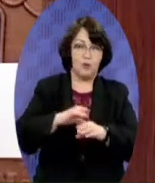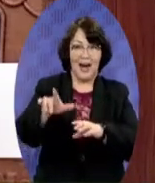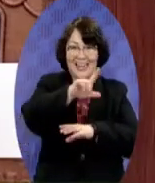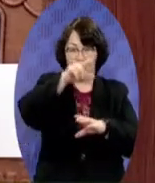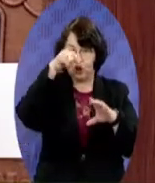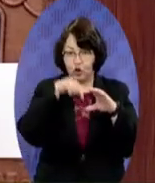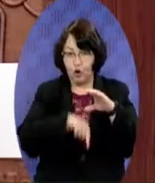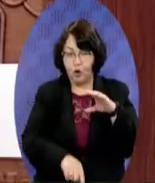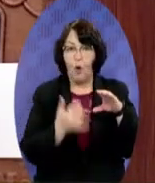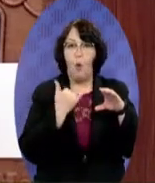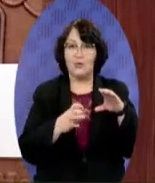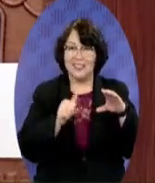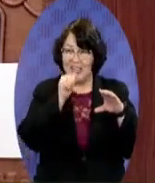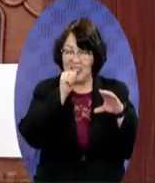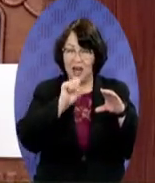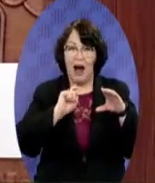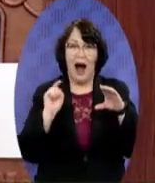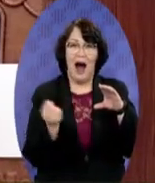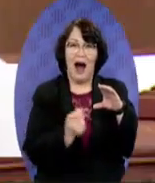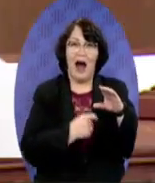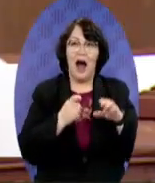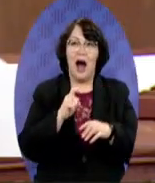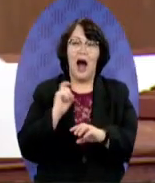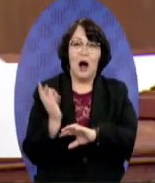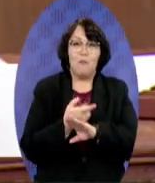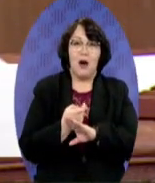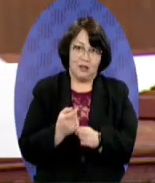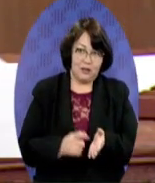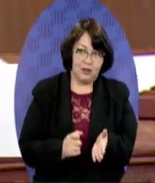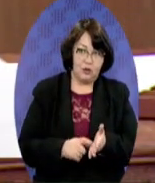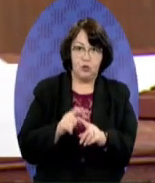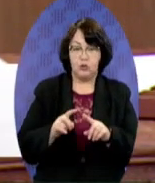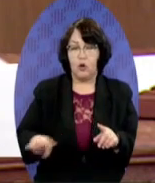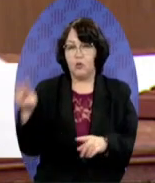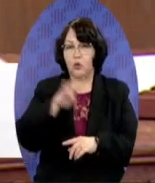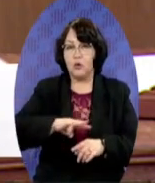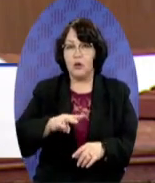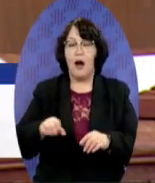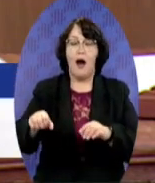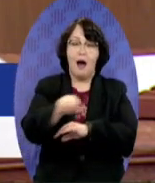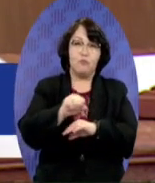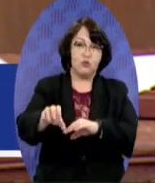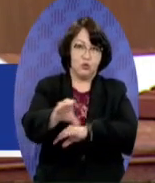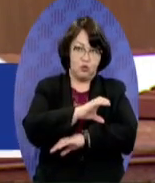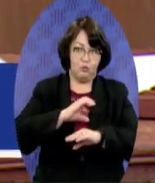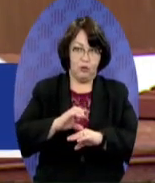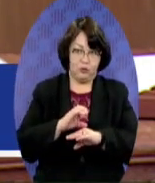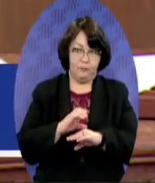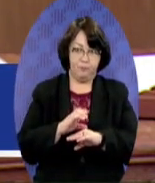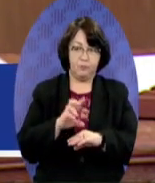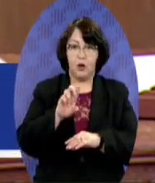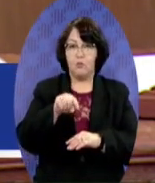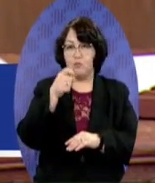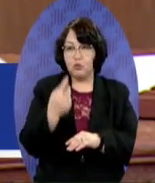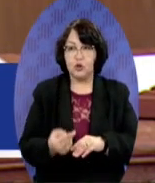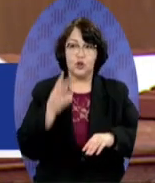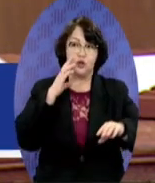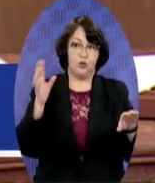чиглэлд анхаарах хэрэгтэйг илэрхийлсэн юм. Хөдөө орон нутагт аймагт сумдад бүтцийн